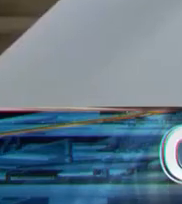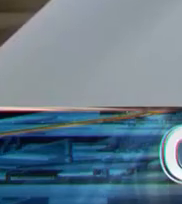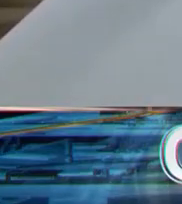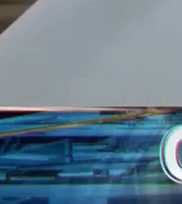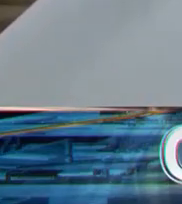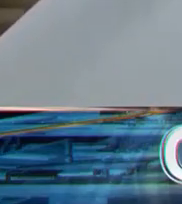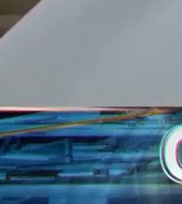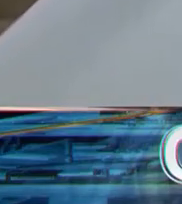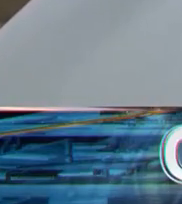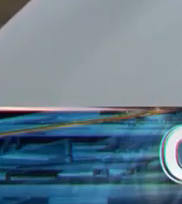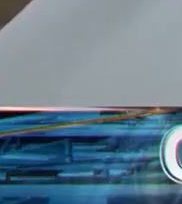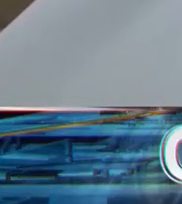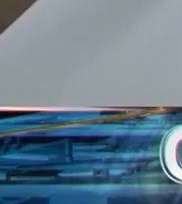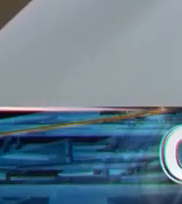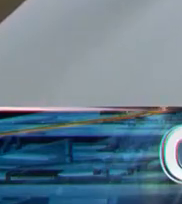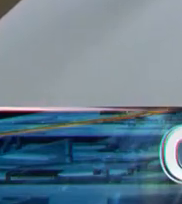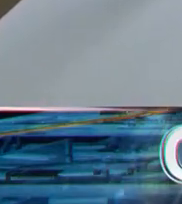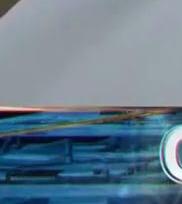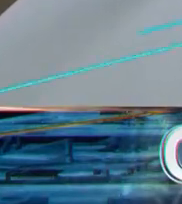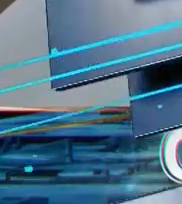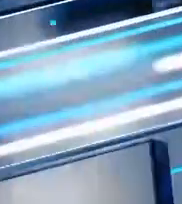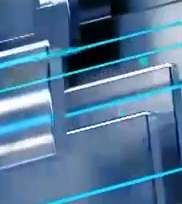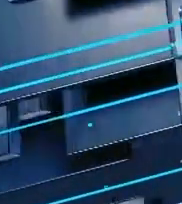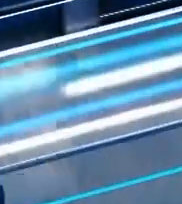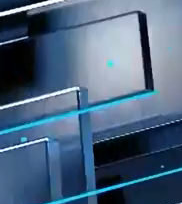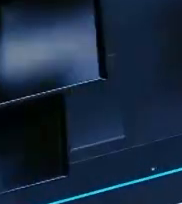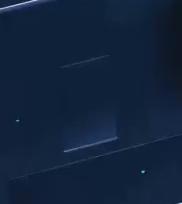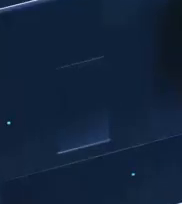ранение 84-летнему пенсионеру.